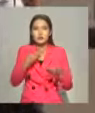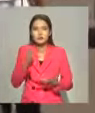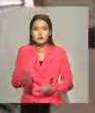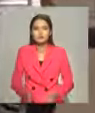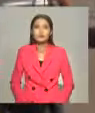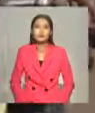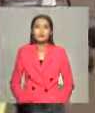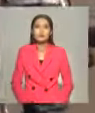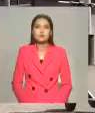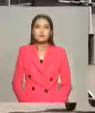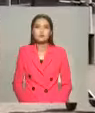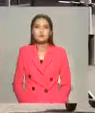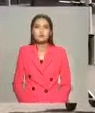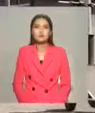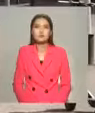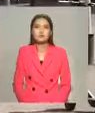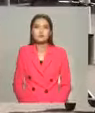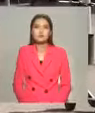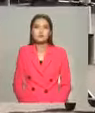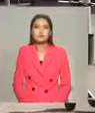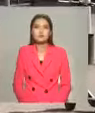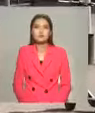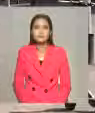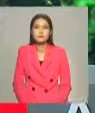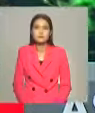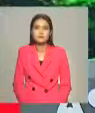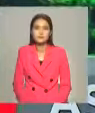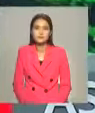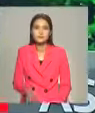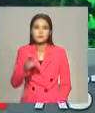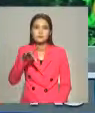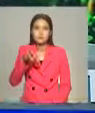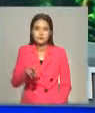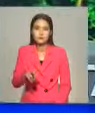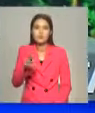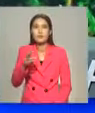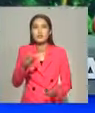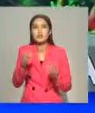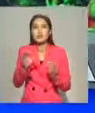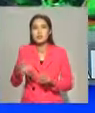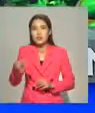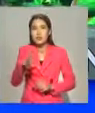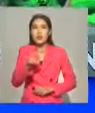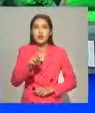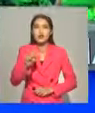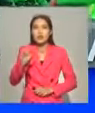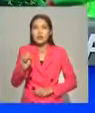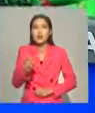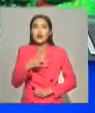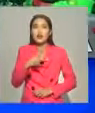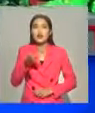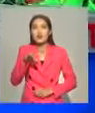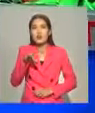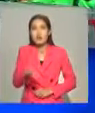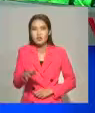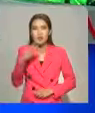Ақбота Базарбай, Алмаз Жолыбаев, Астана Таймс. Оралдық бағбан Қайрат Кәрімов ақжайық атырабын алма бағына